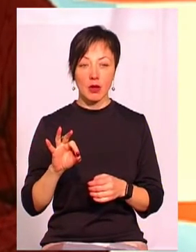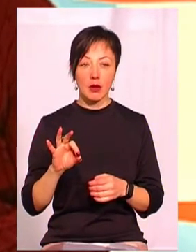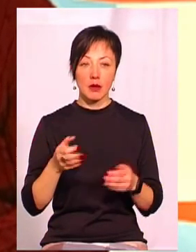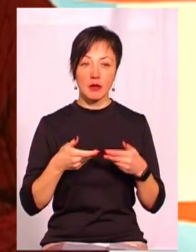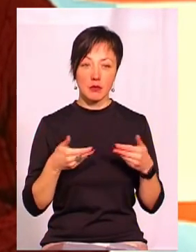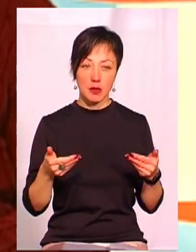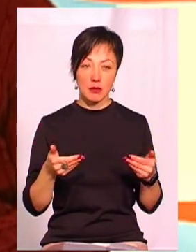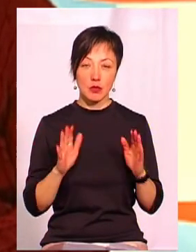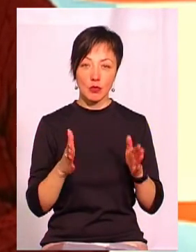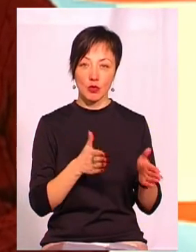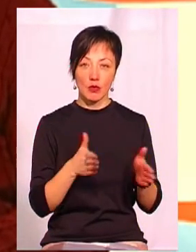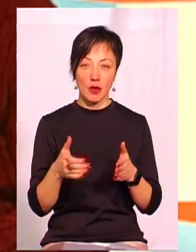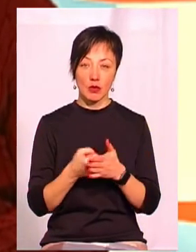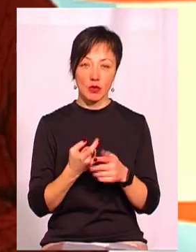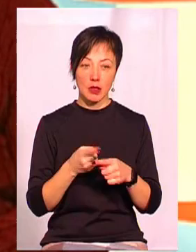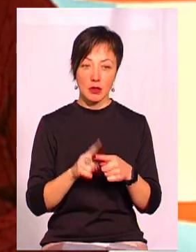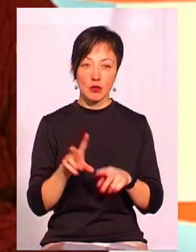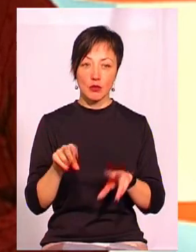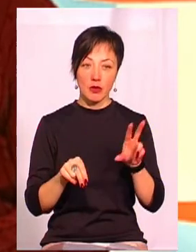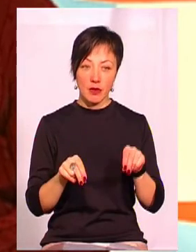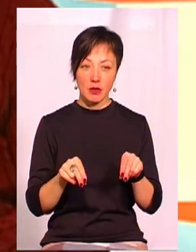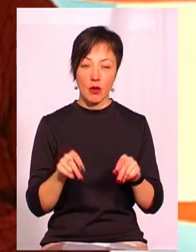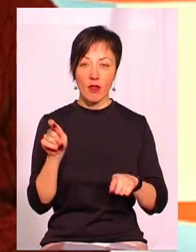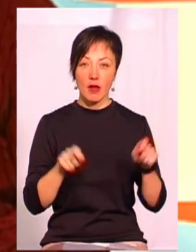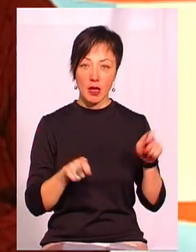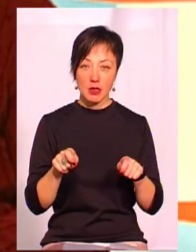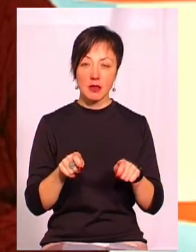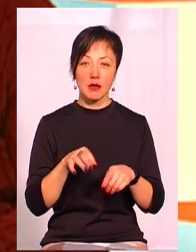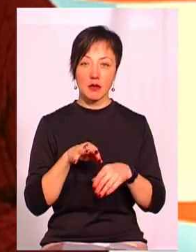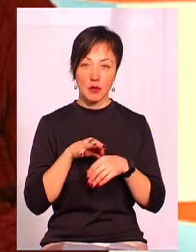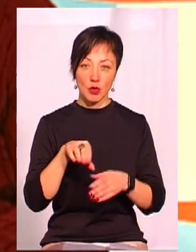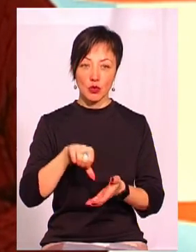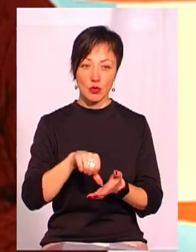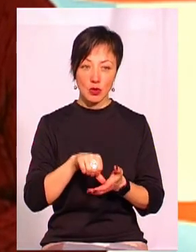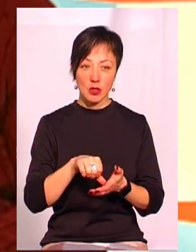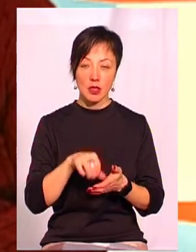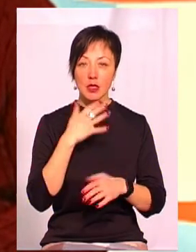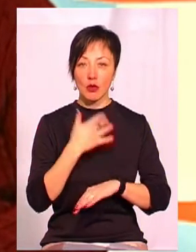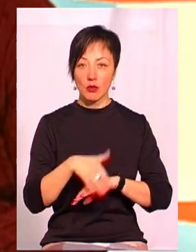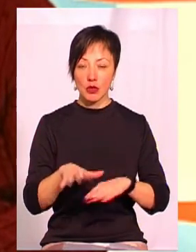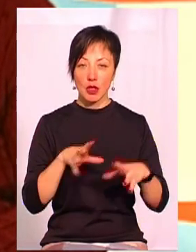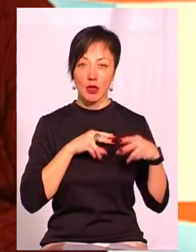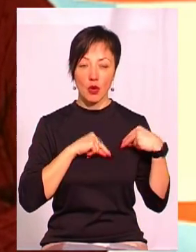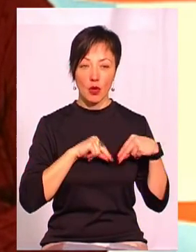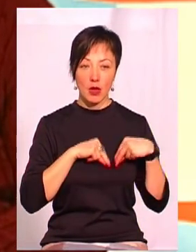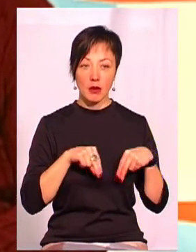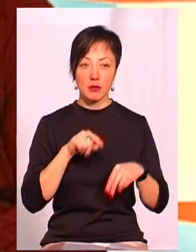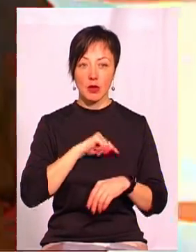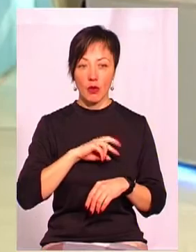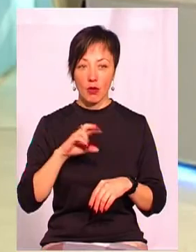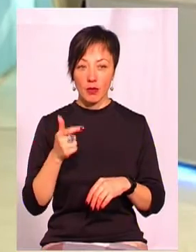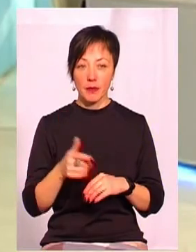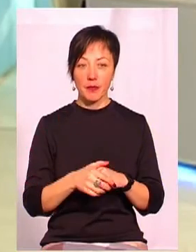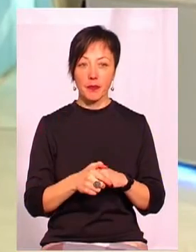Ми будемо готуватись до неї. Я сподіваюся, що конференція пройде із участю зарубіжних наших колег,